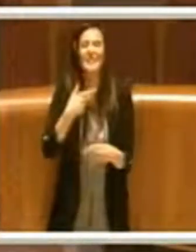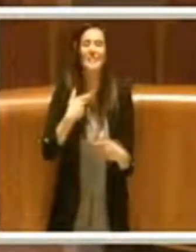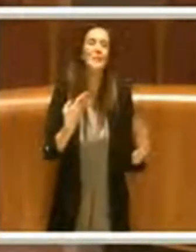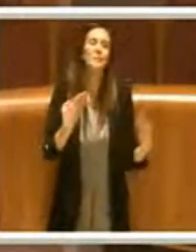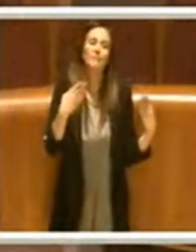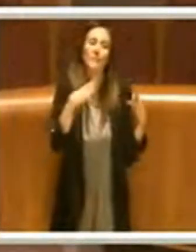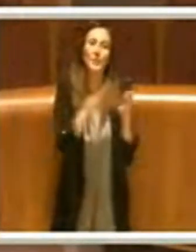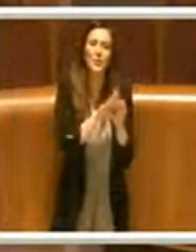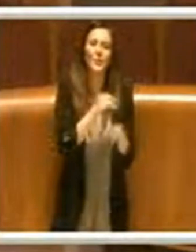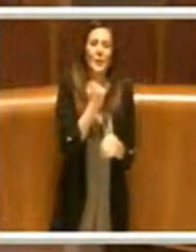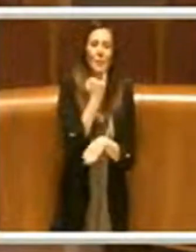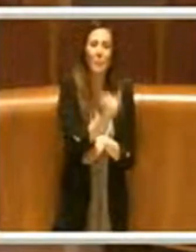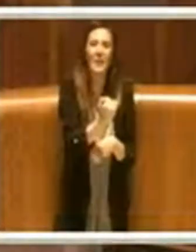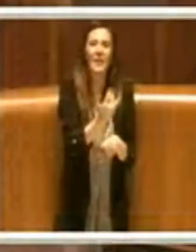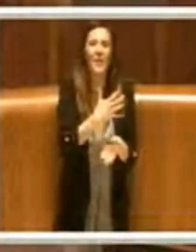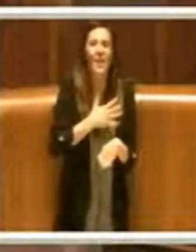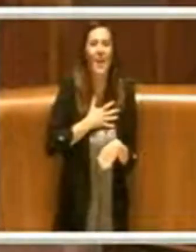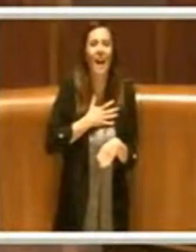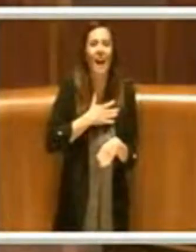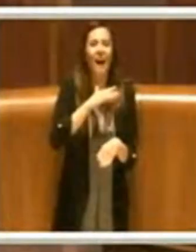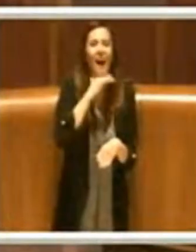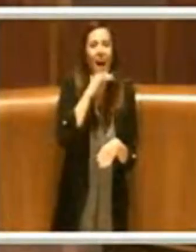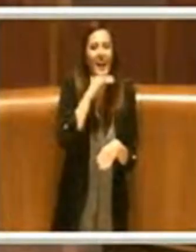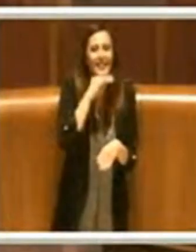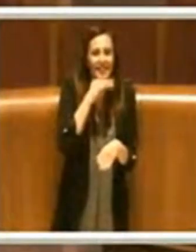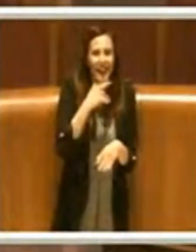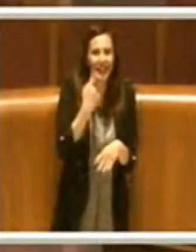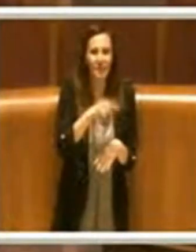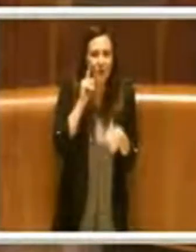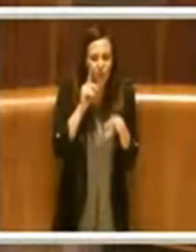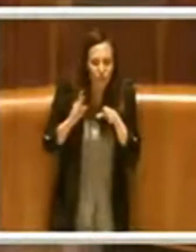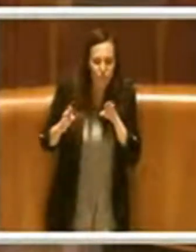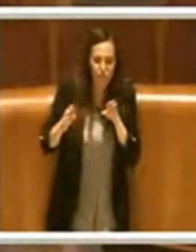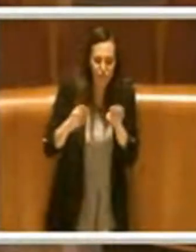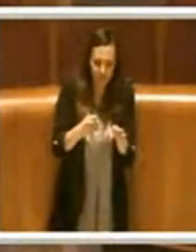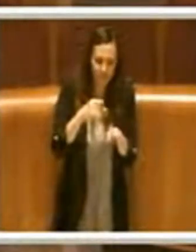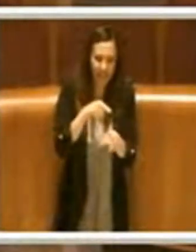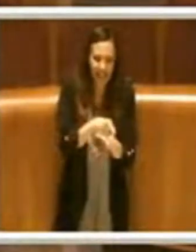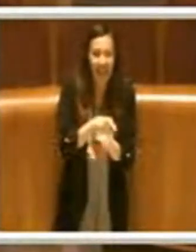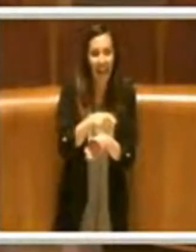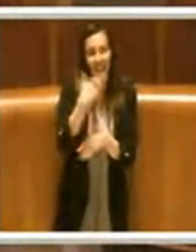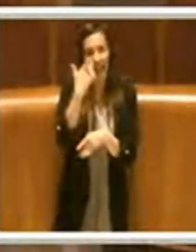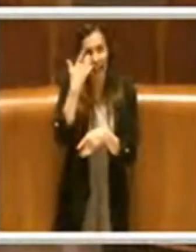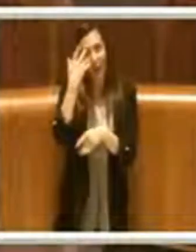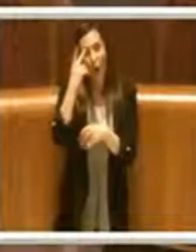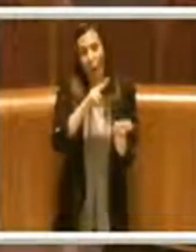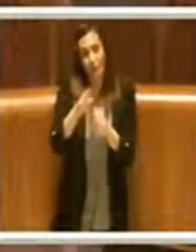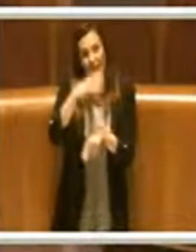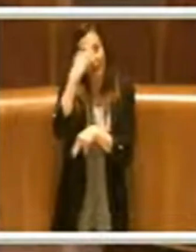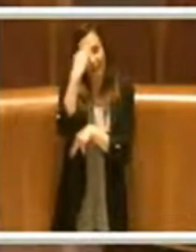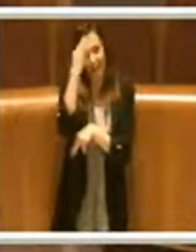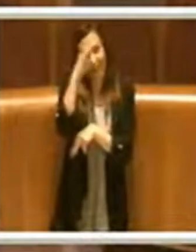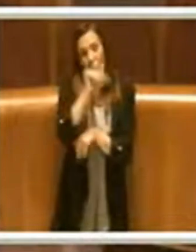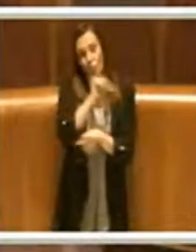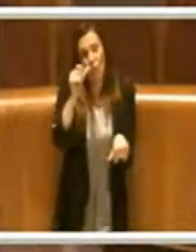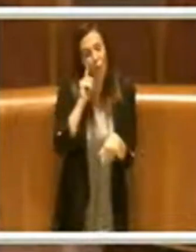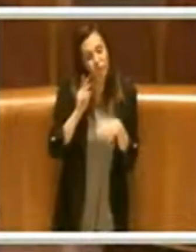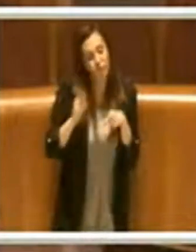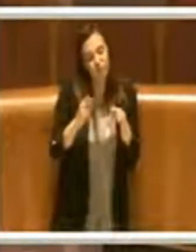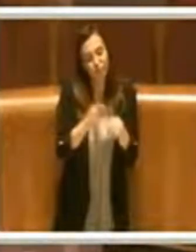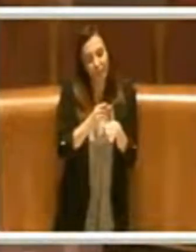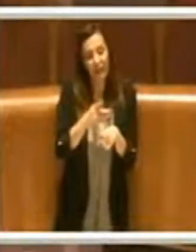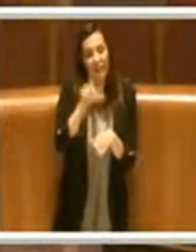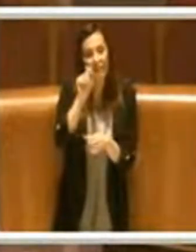ospedali per concentrarci sulle grandi eccellenze. Purtroppo nel tempo, in 20 anni, non è che siano stati